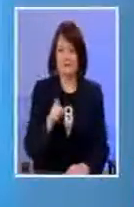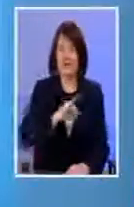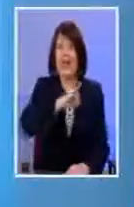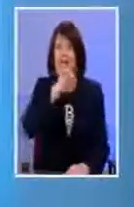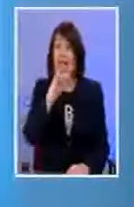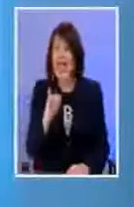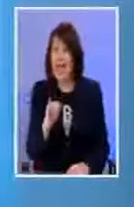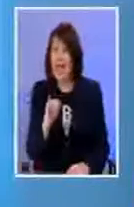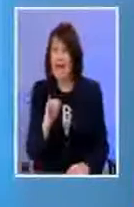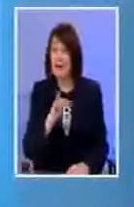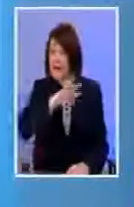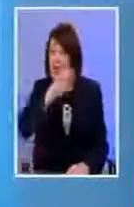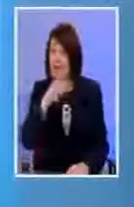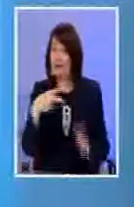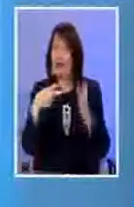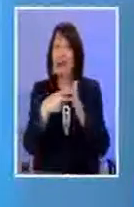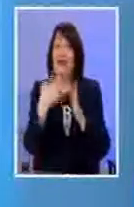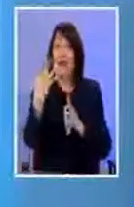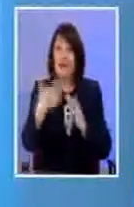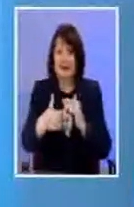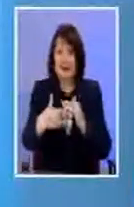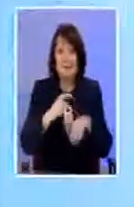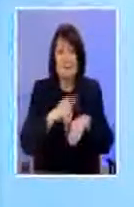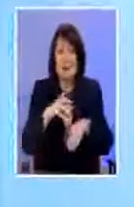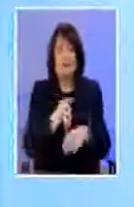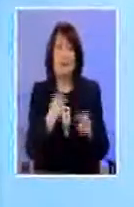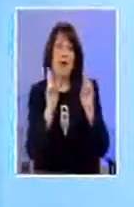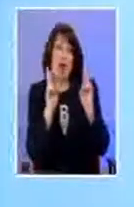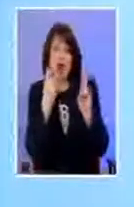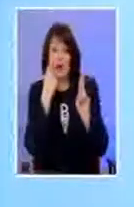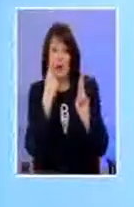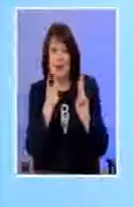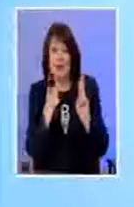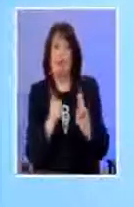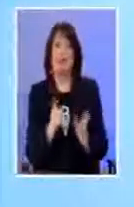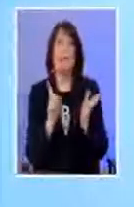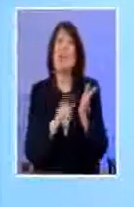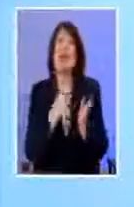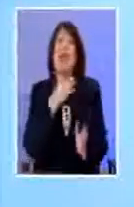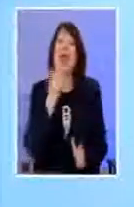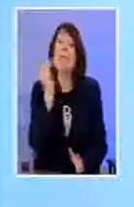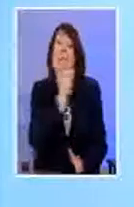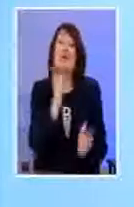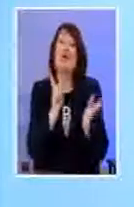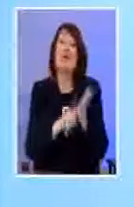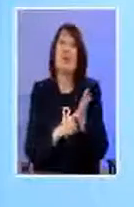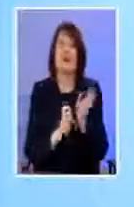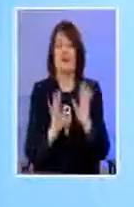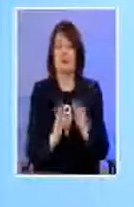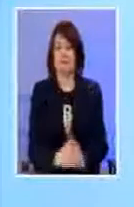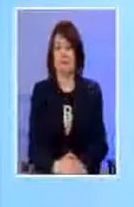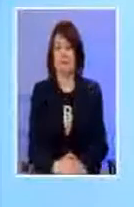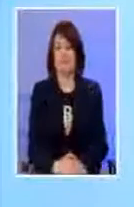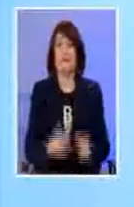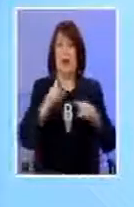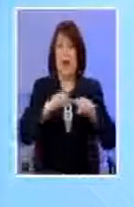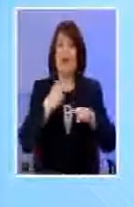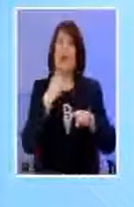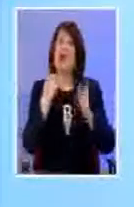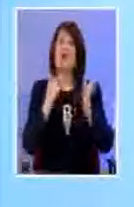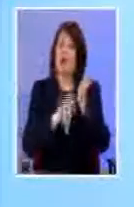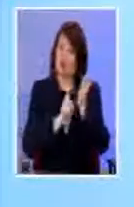2015 έχουμε λίγο καιρό ακόμη. Μακάρι, για να δούμε. Πρέπει να γίνει επιγόντως. Είναι πολύ σημαντικό. Και στην Ελλάδα, ενώ ο νόμος το